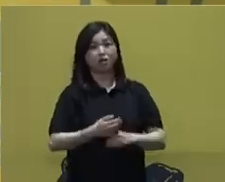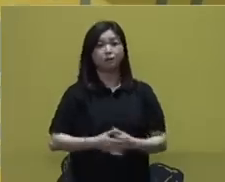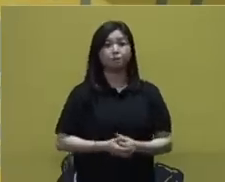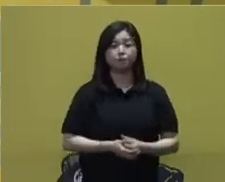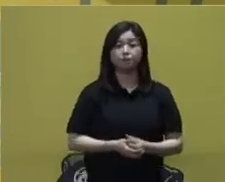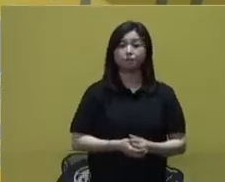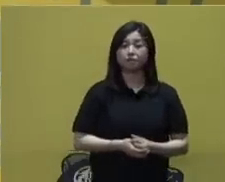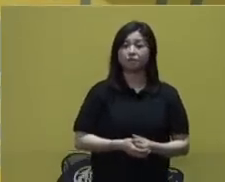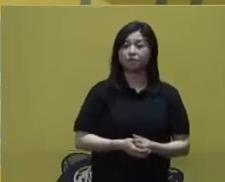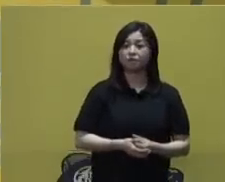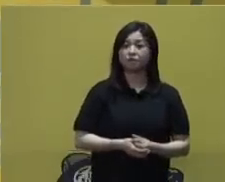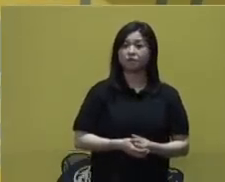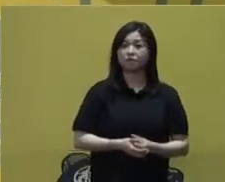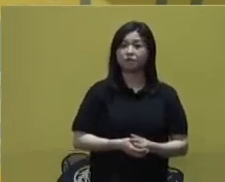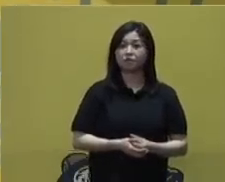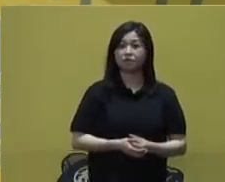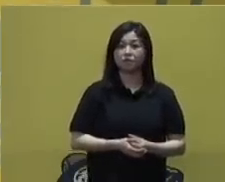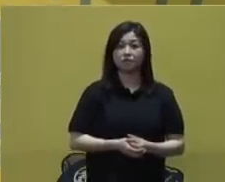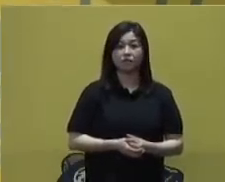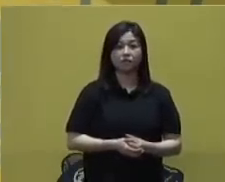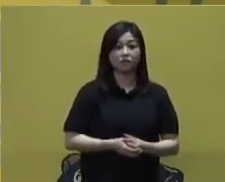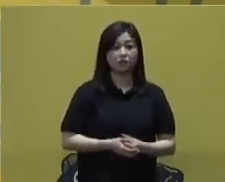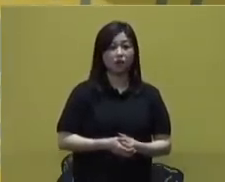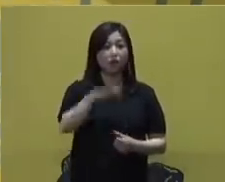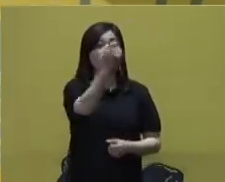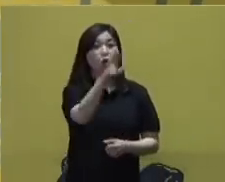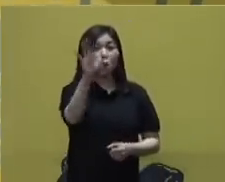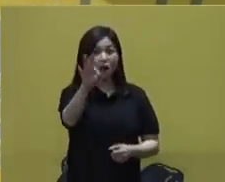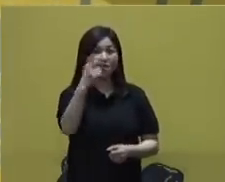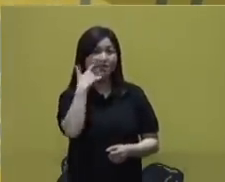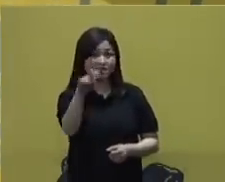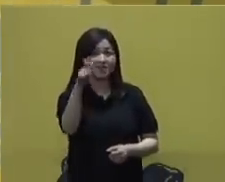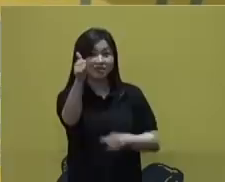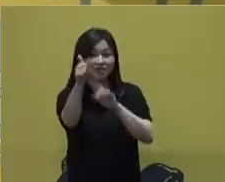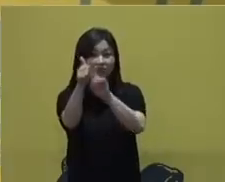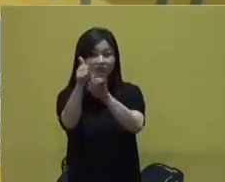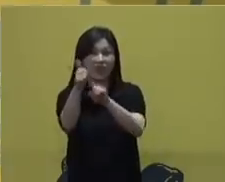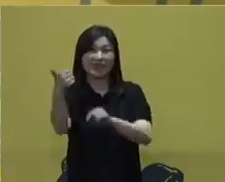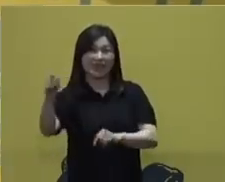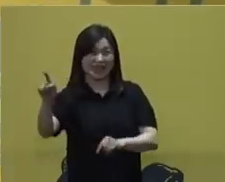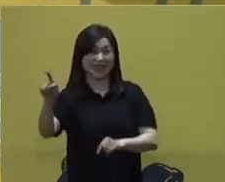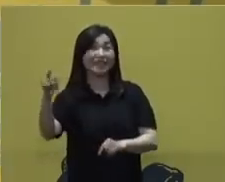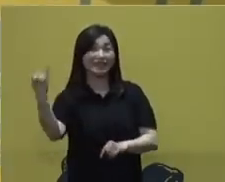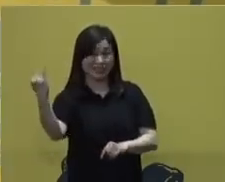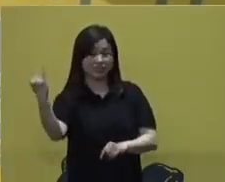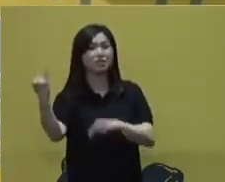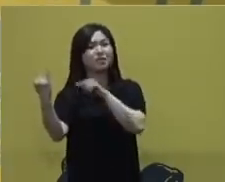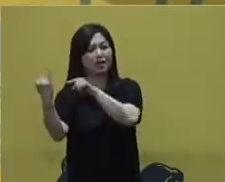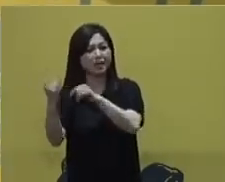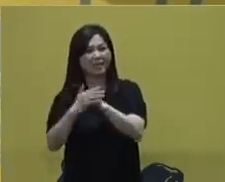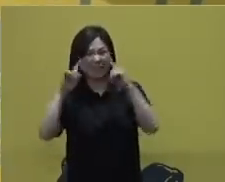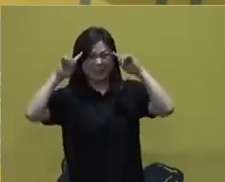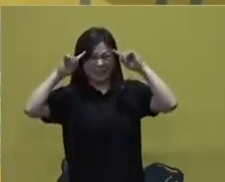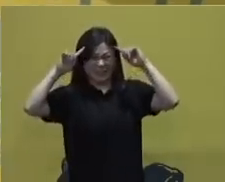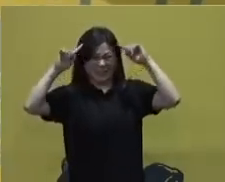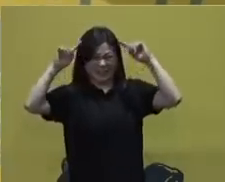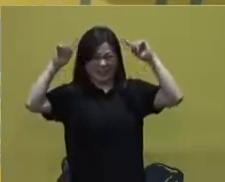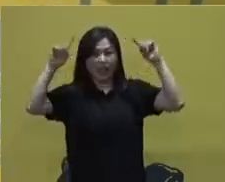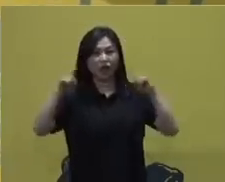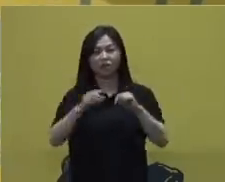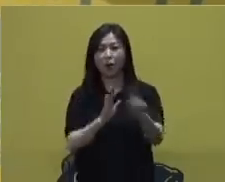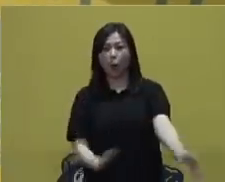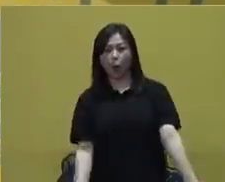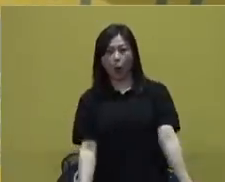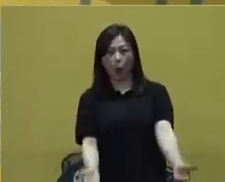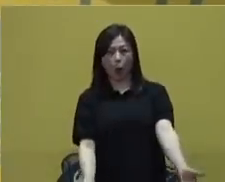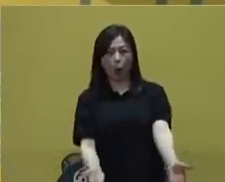그 황아무개 대표나 나아무개 원내대표나 이런 분들이 핏대를 세울 일을 좀 만들어주지